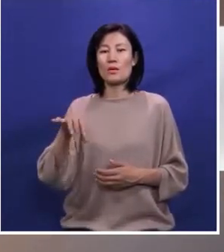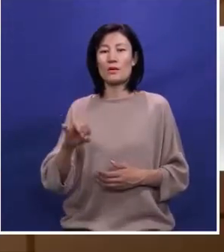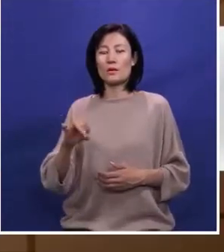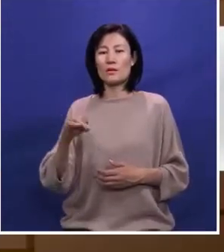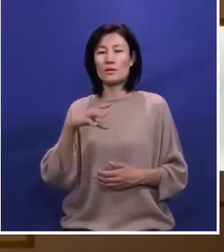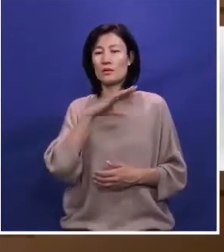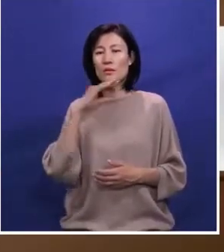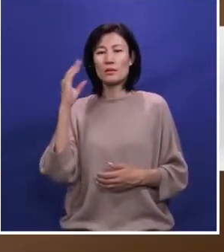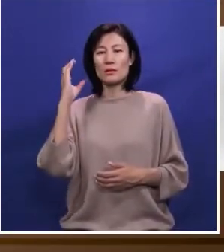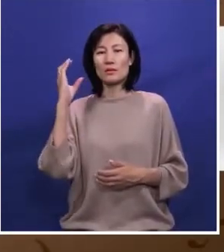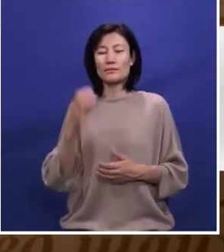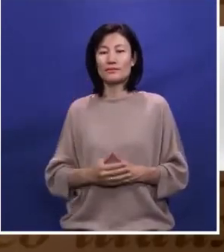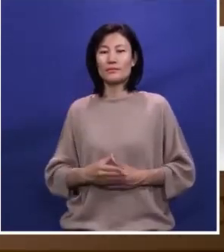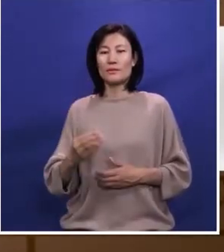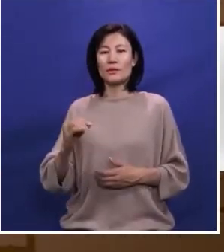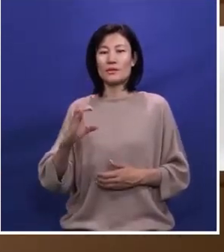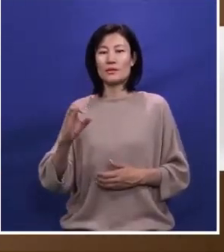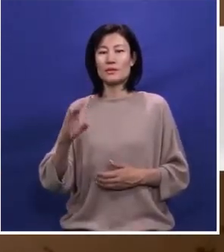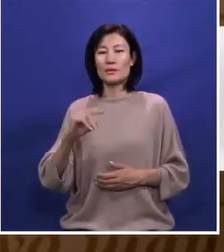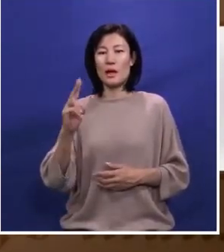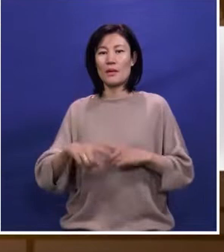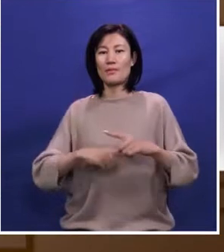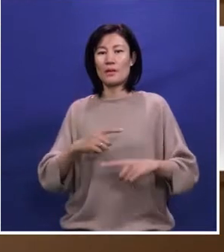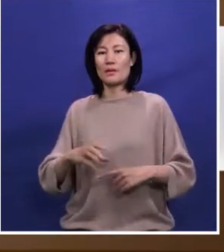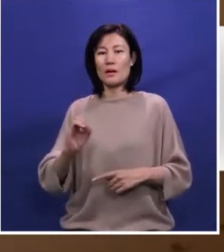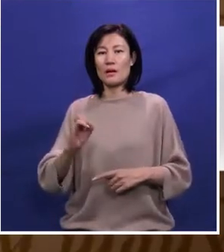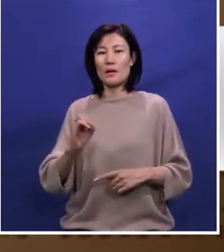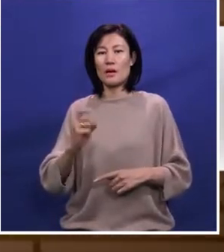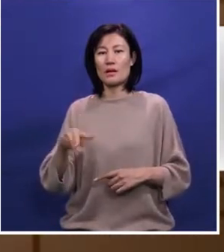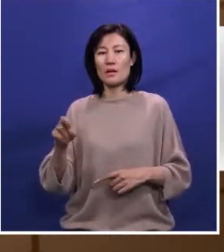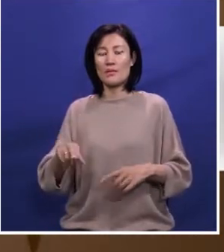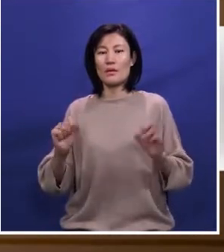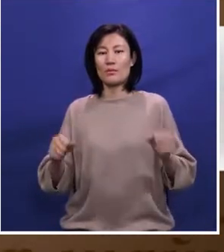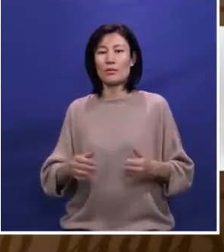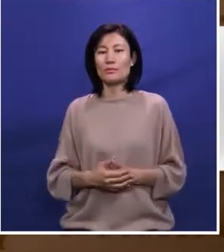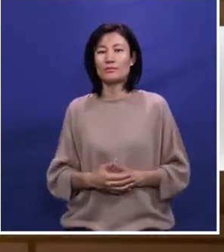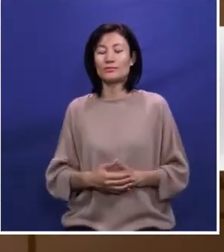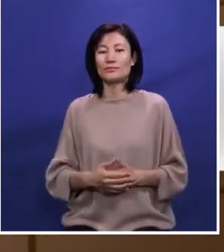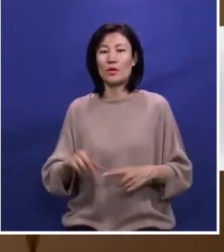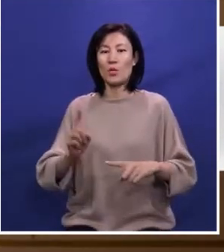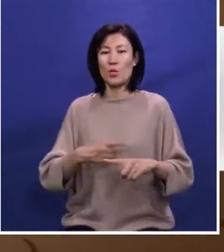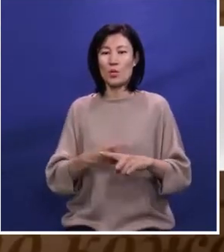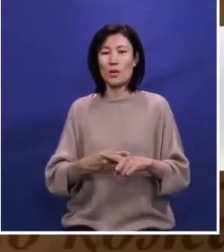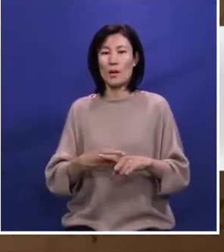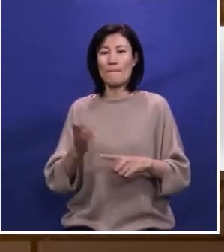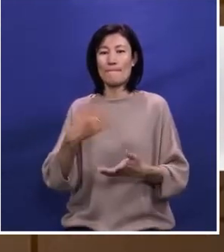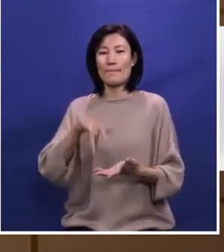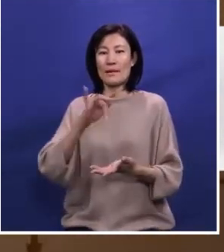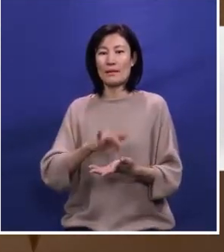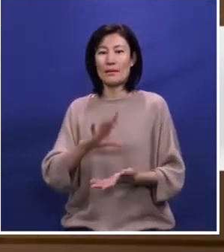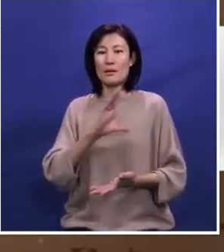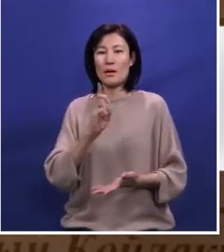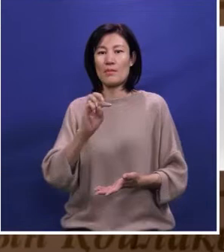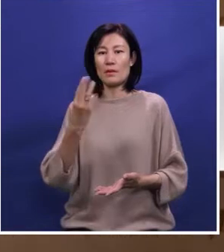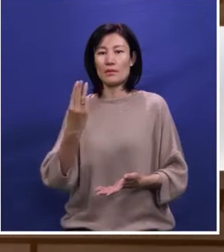тың деректерді естідік. Ысқақ бабтың ол Арабиядан келген. сөйтіп осы жерде Баладеш қаласы болынған,